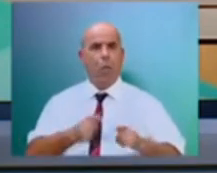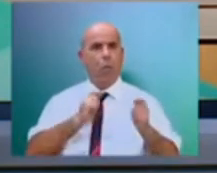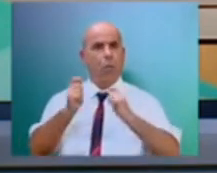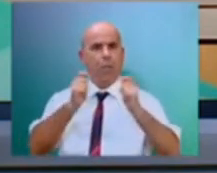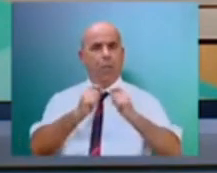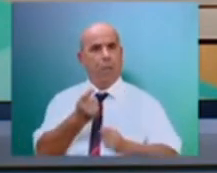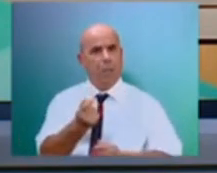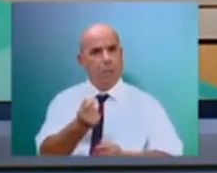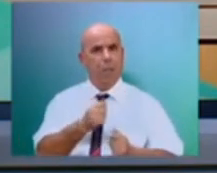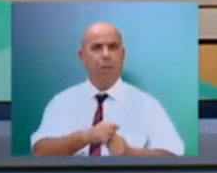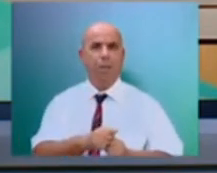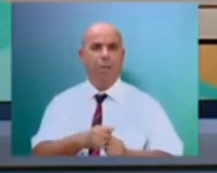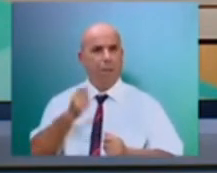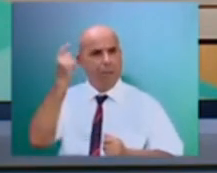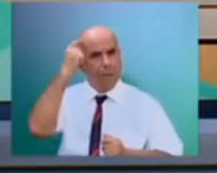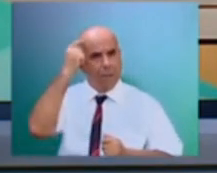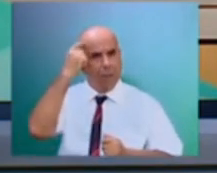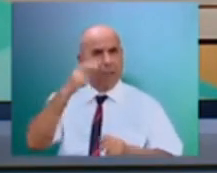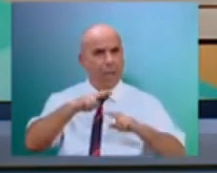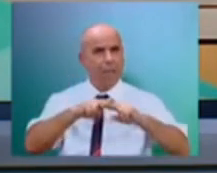ذاتية اللي خلات